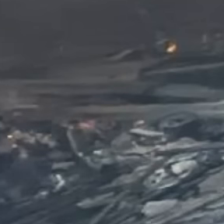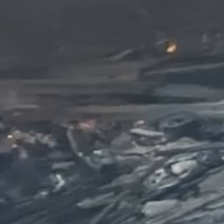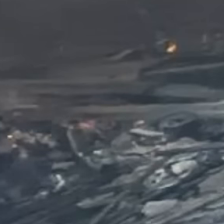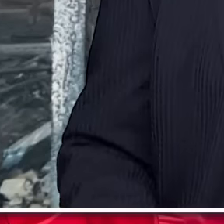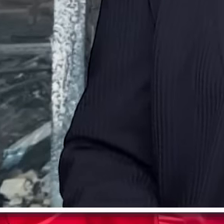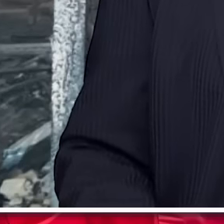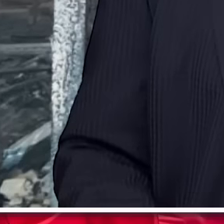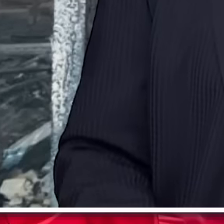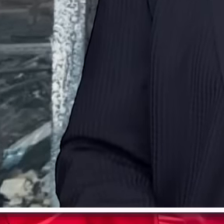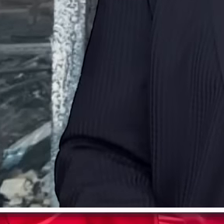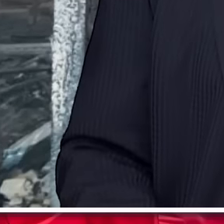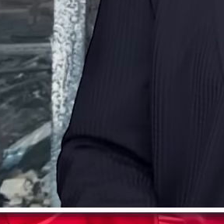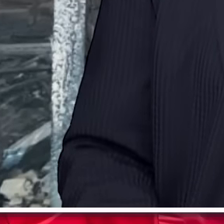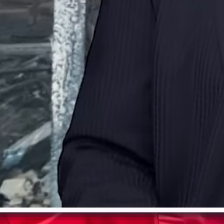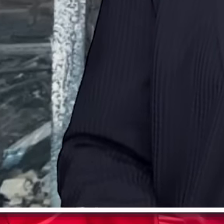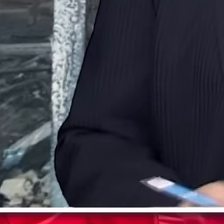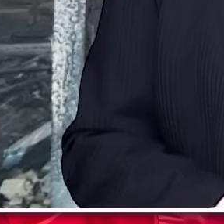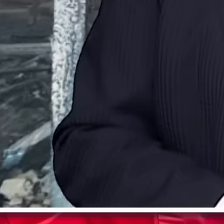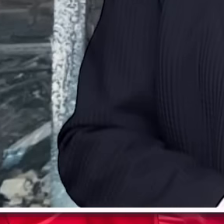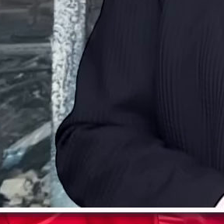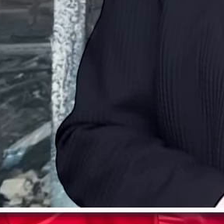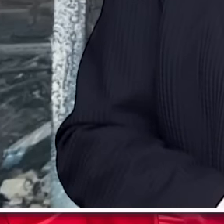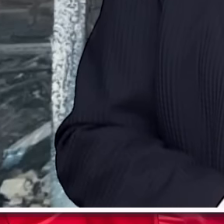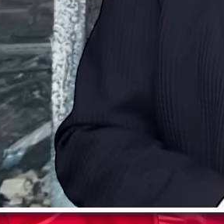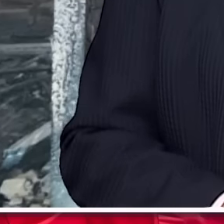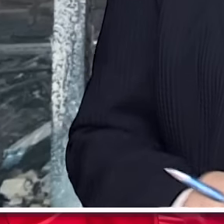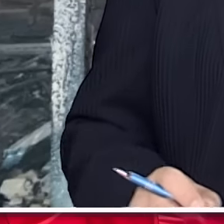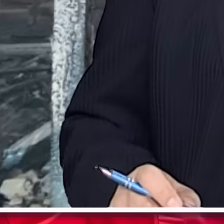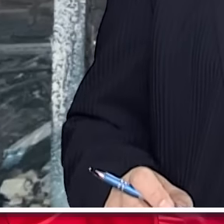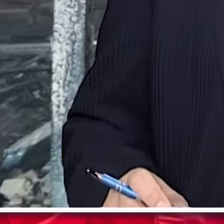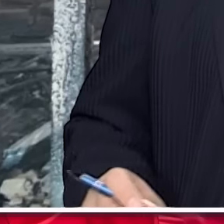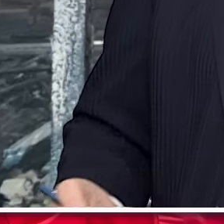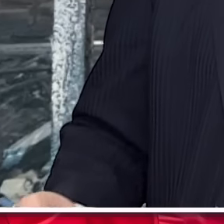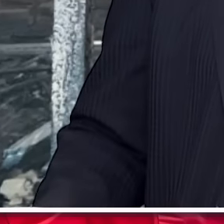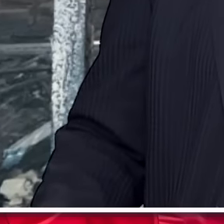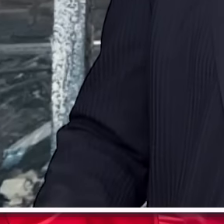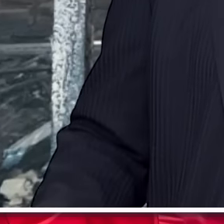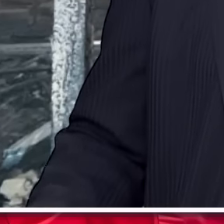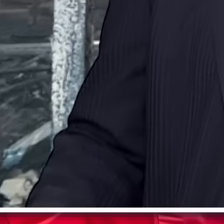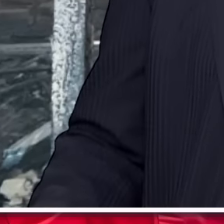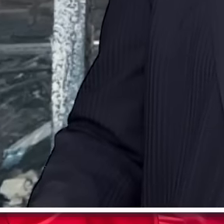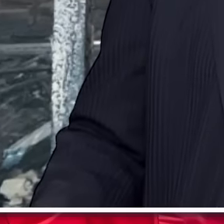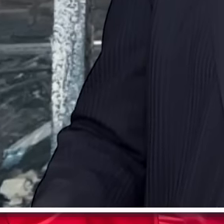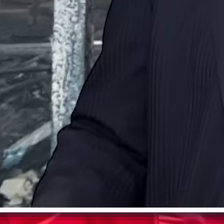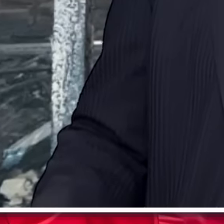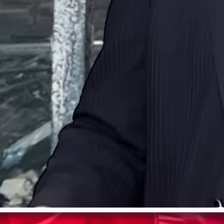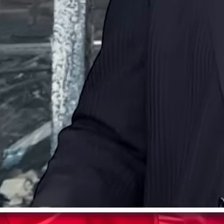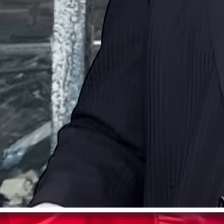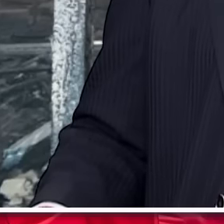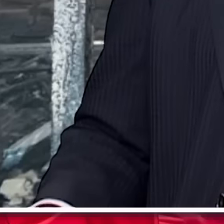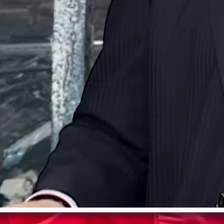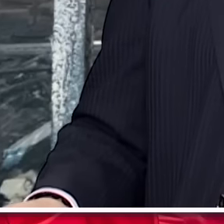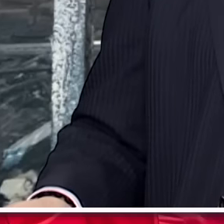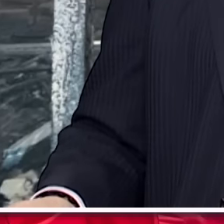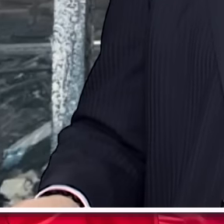trwa pożar w liceum przy ulicy Żwirki i Wigury w Grodzisku Mazowieckim z czym